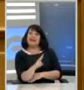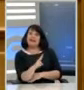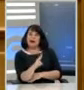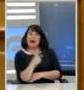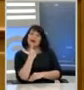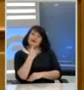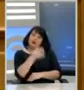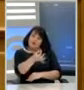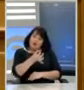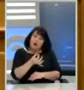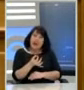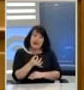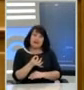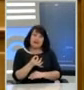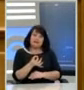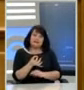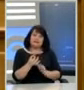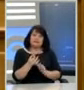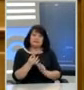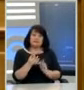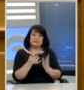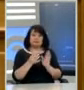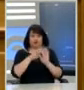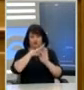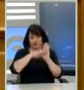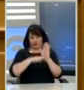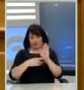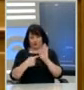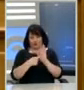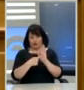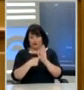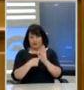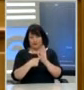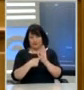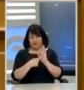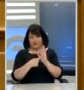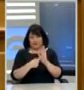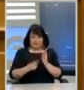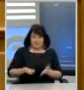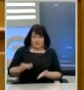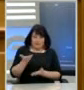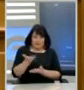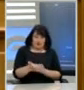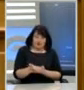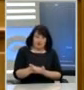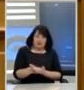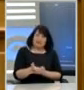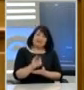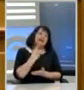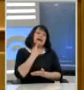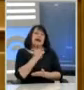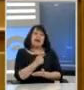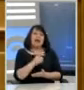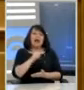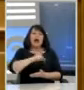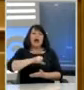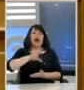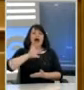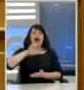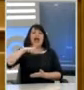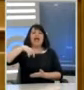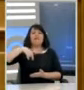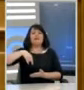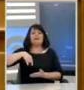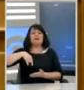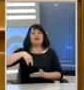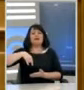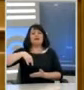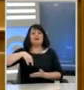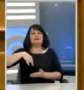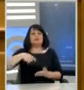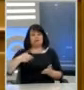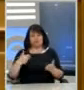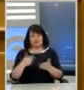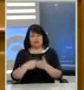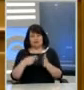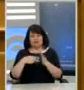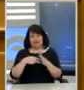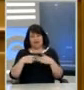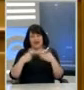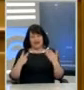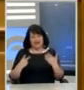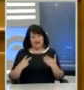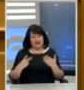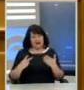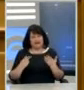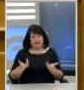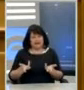προβλέψεις, στο μεσοπρόθεσμο το οποίο καταθέσατε, το ΑΕΠ της χώρας στο τέλος του